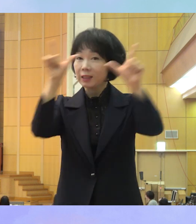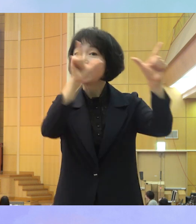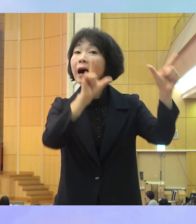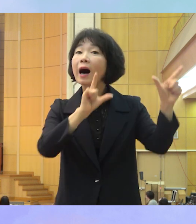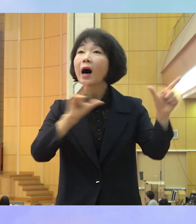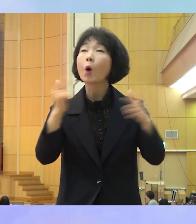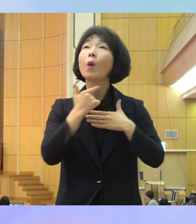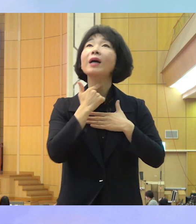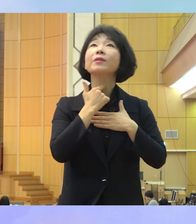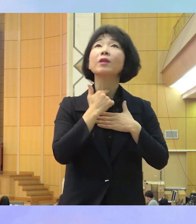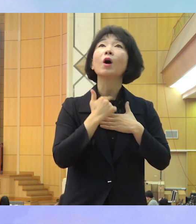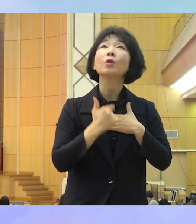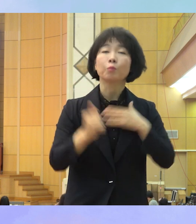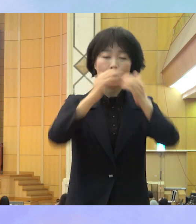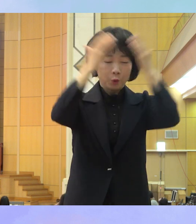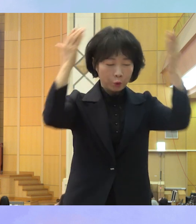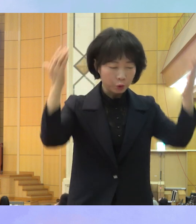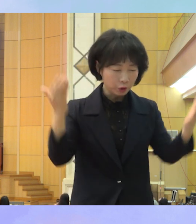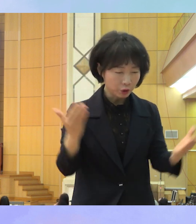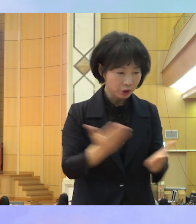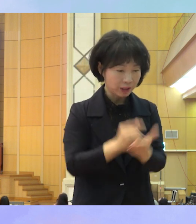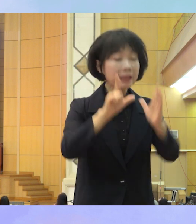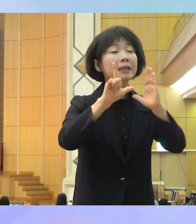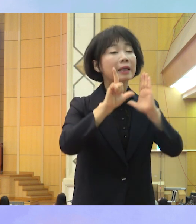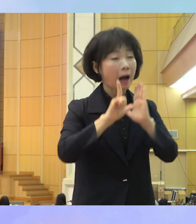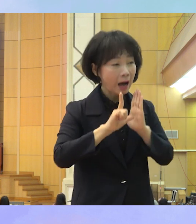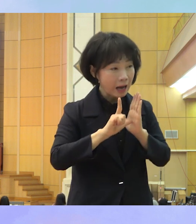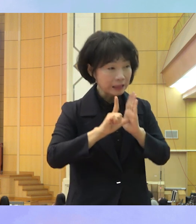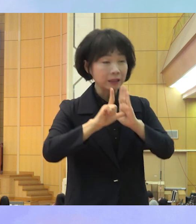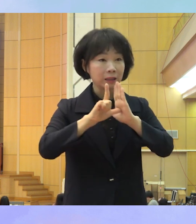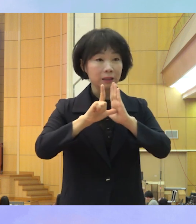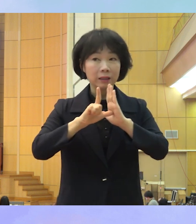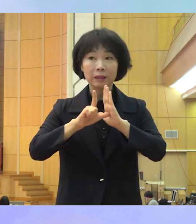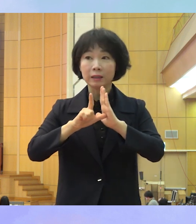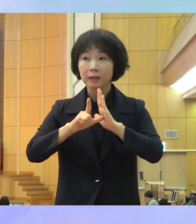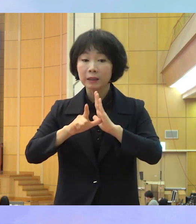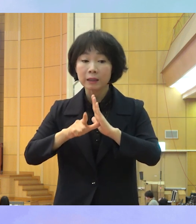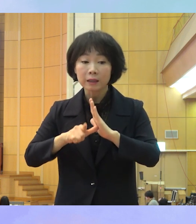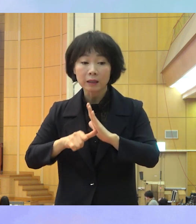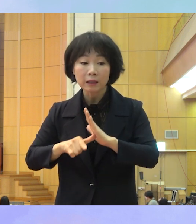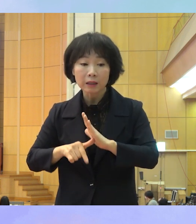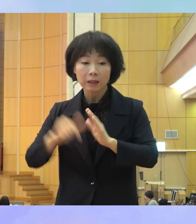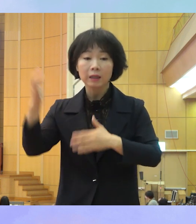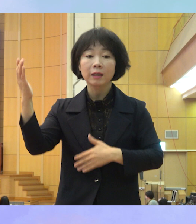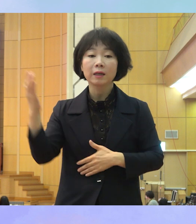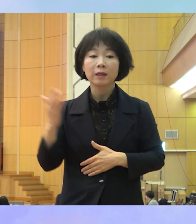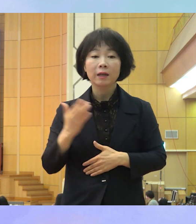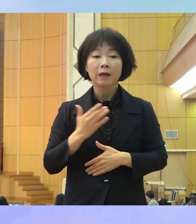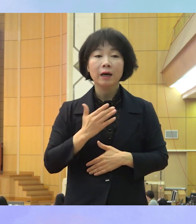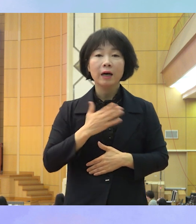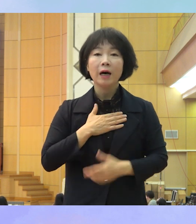내가 지나왔던 모든 시간이,